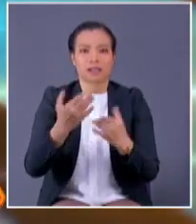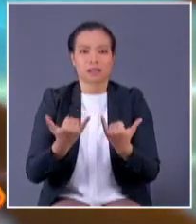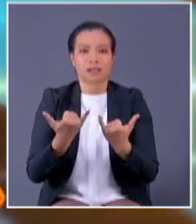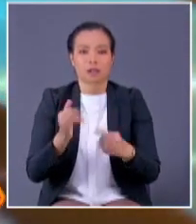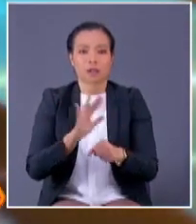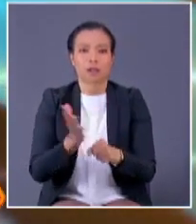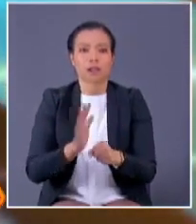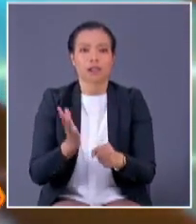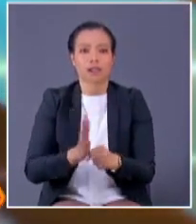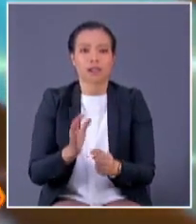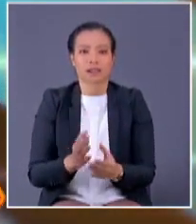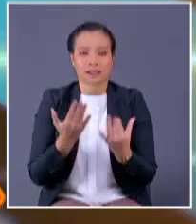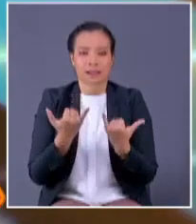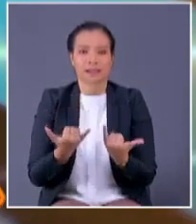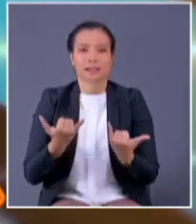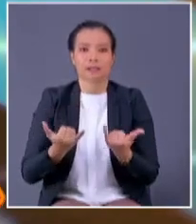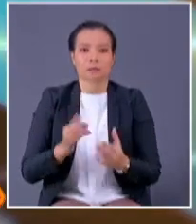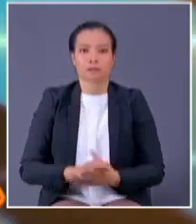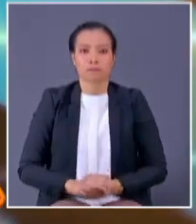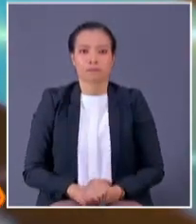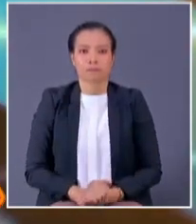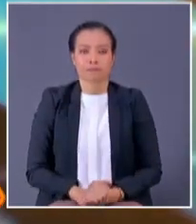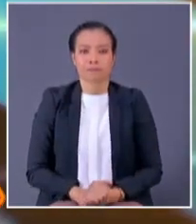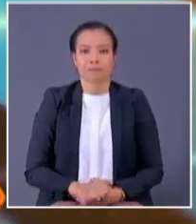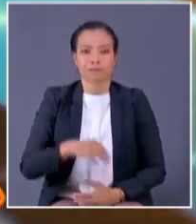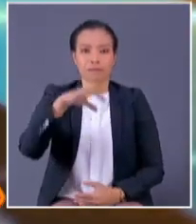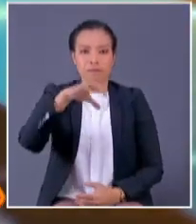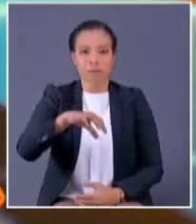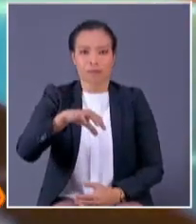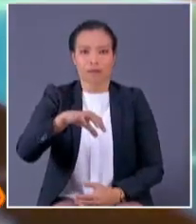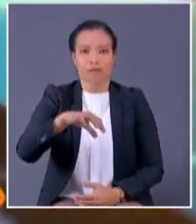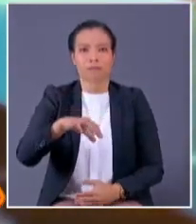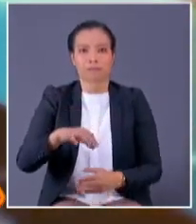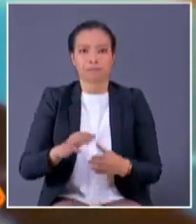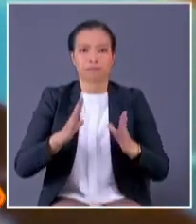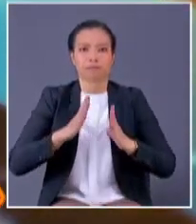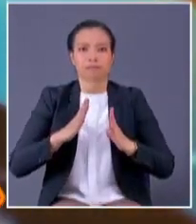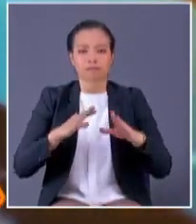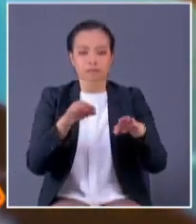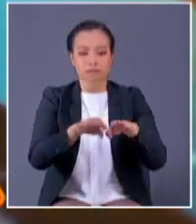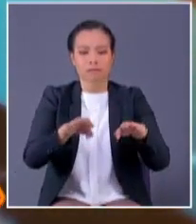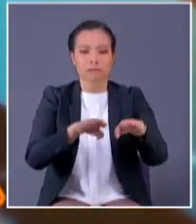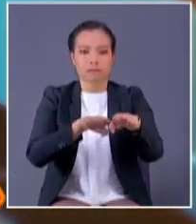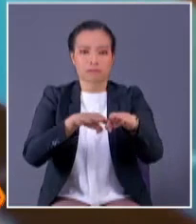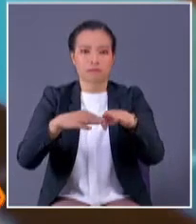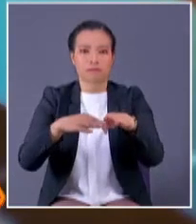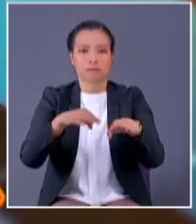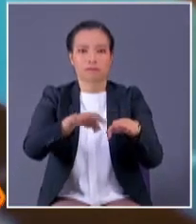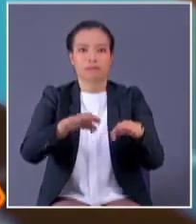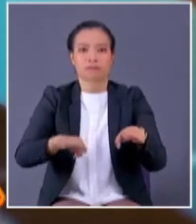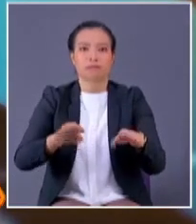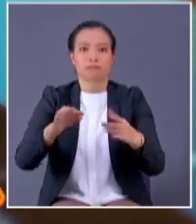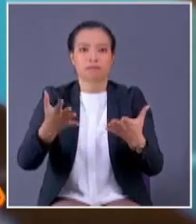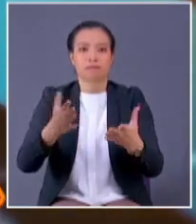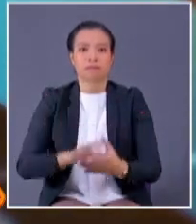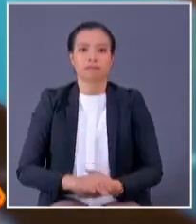ไม่เพียงพอเพราะนั้นตอนนี้เองเนี่ยสถานที่ที่จะมาให้รถมาพักสู่ทักเทอร์มินอลเนี่ยมันไม่มีแล้ว